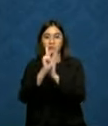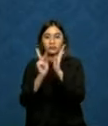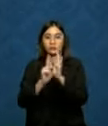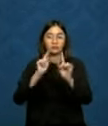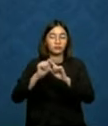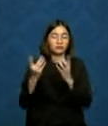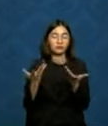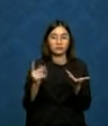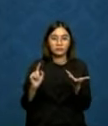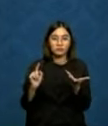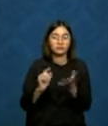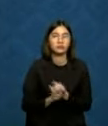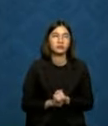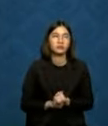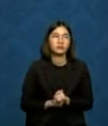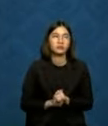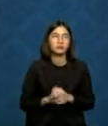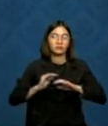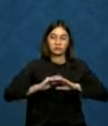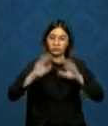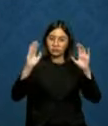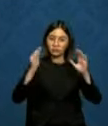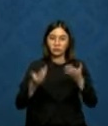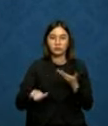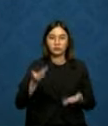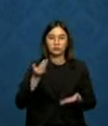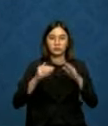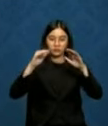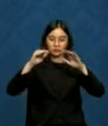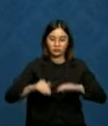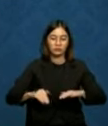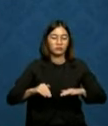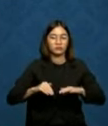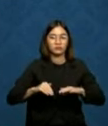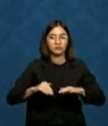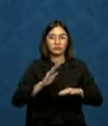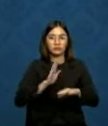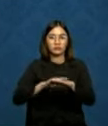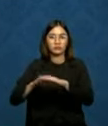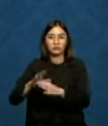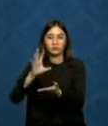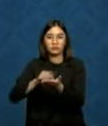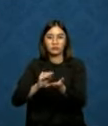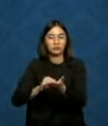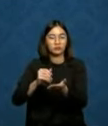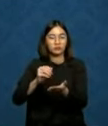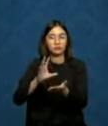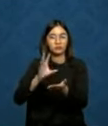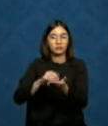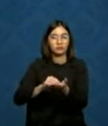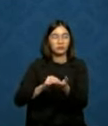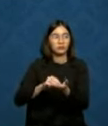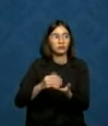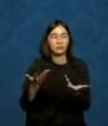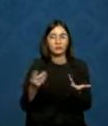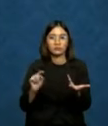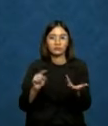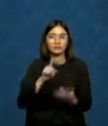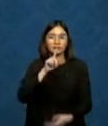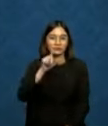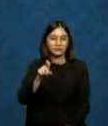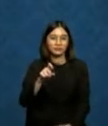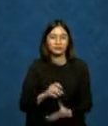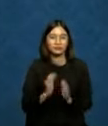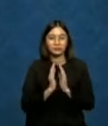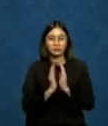หมายที่เกี่ยวข้องไม่สามารถยกเว้นหรือปรับลดการเรียกเก็บจากผู้ประกอบการใน 23ส่วนที่ผมได้นำเรียนครับขออุญาต